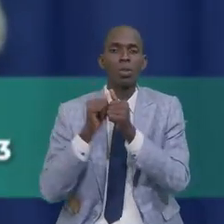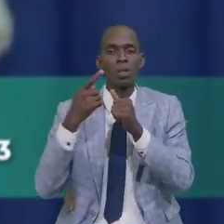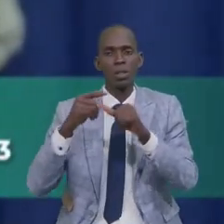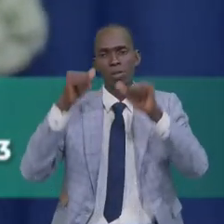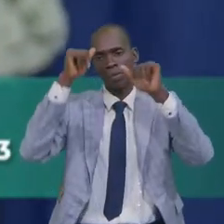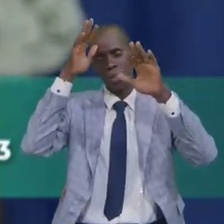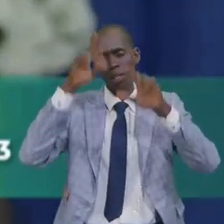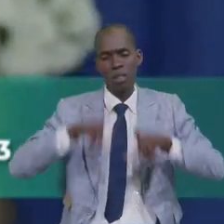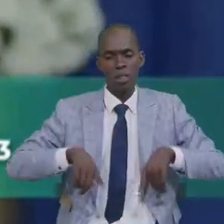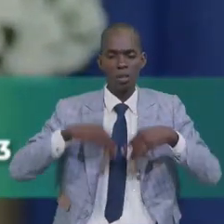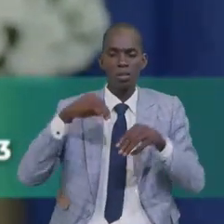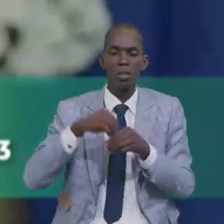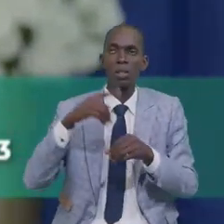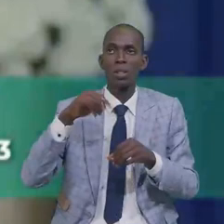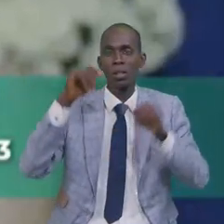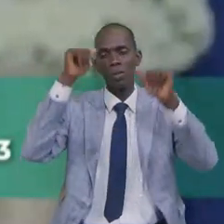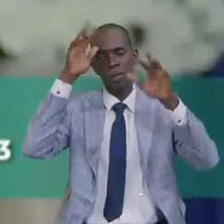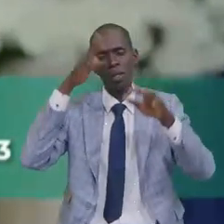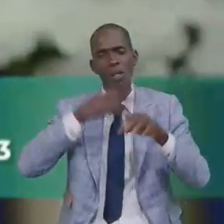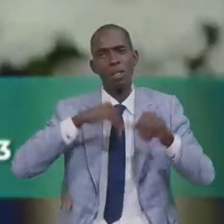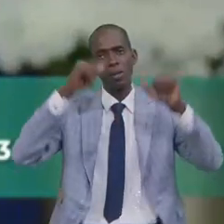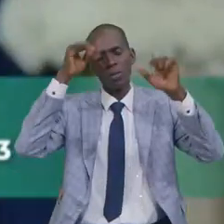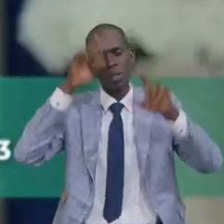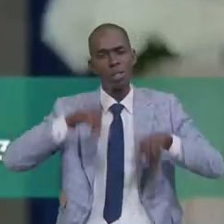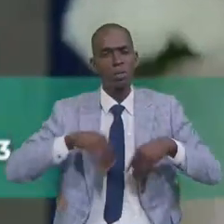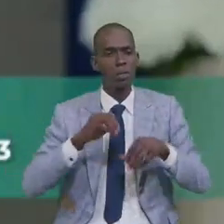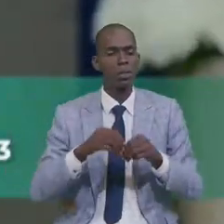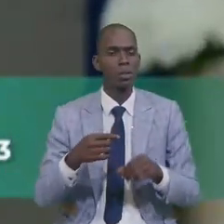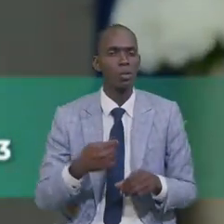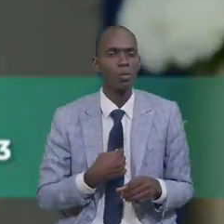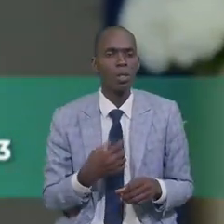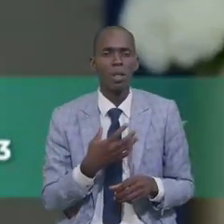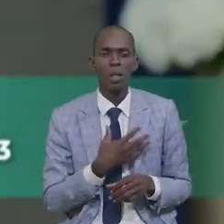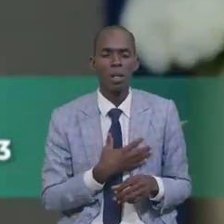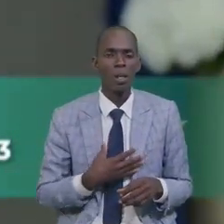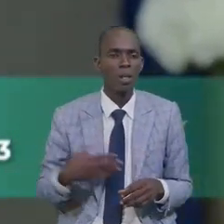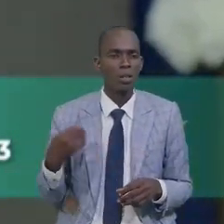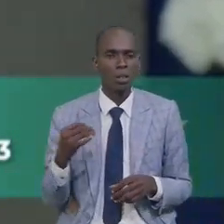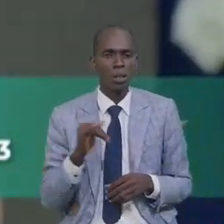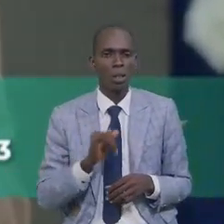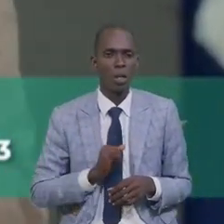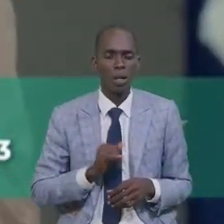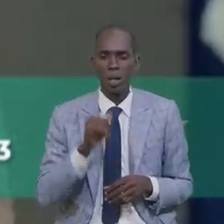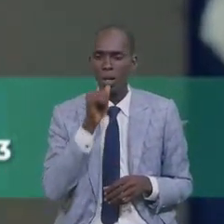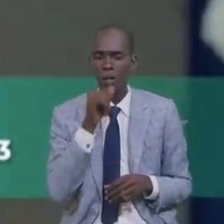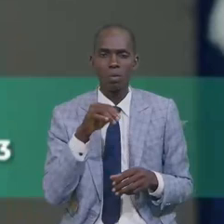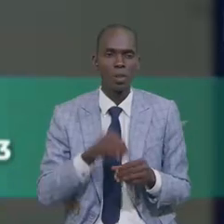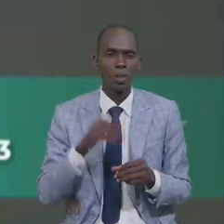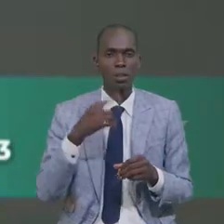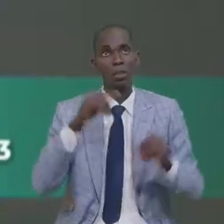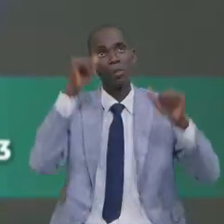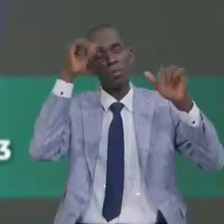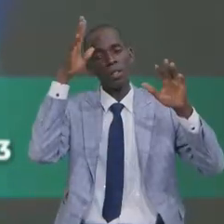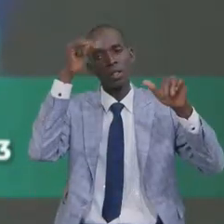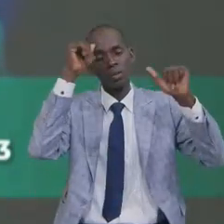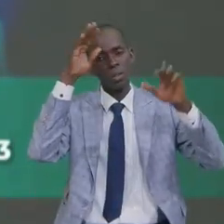Le Père qui habite dans le Père, demeurant dans le Père et le Père en moi. Il dit, ne sais-tu pas que je suis dans le Père et